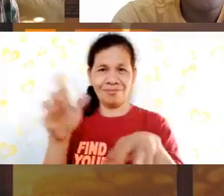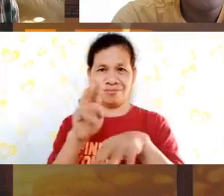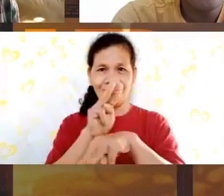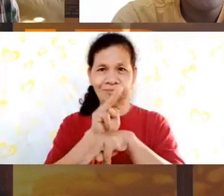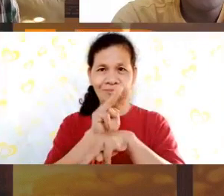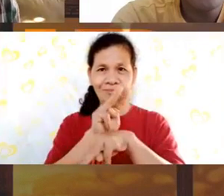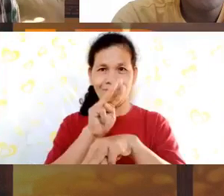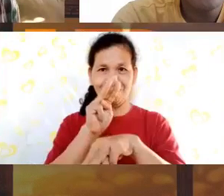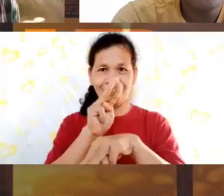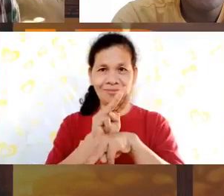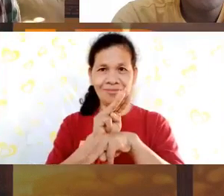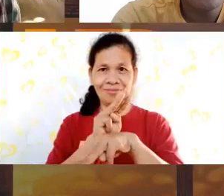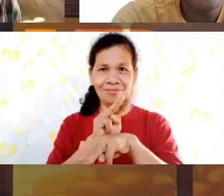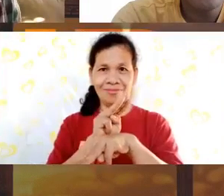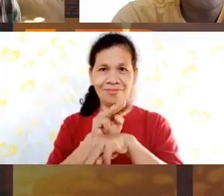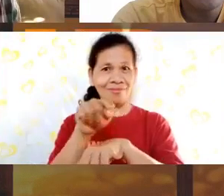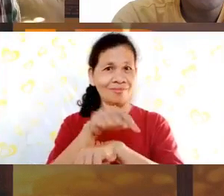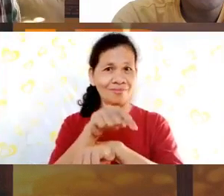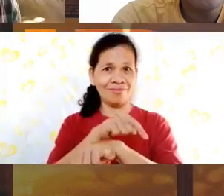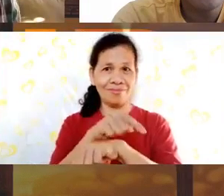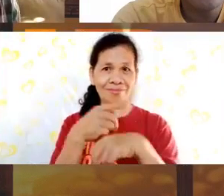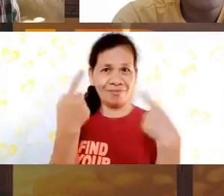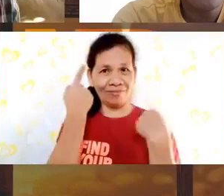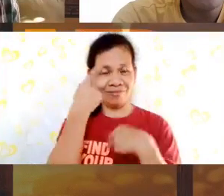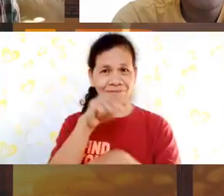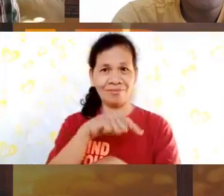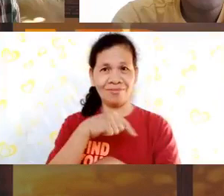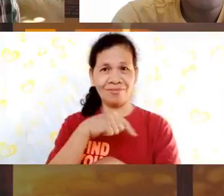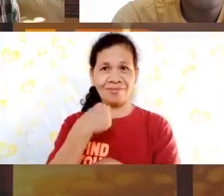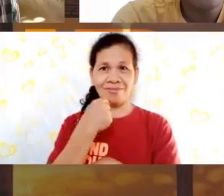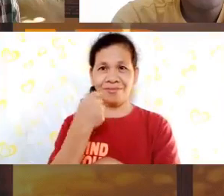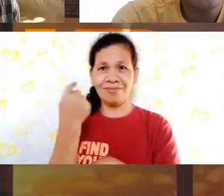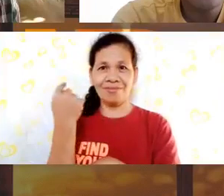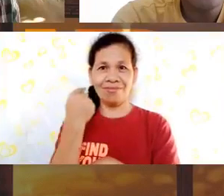Lalo na meron tayo for the deaf.